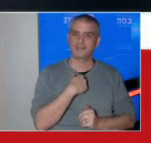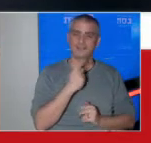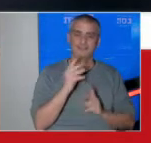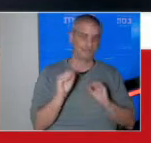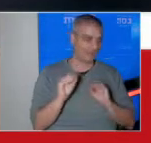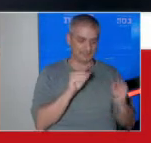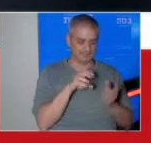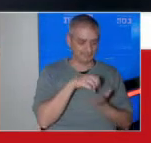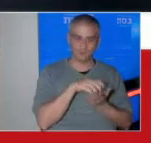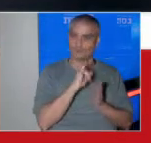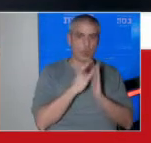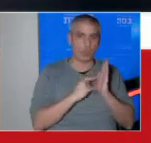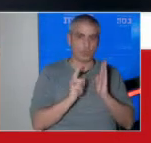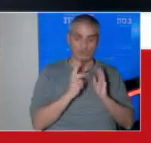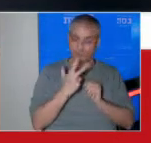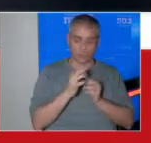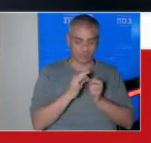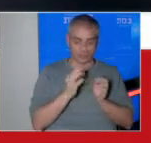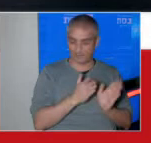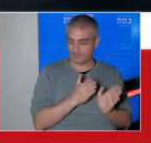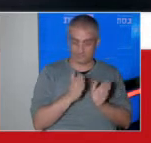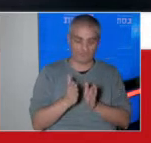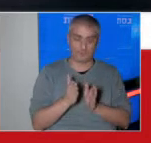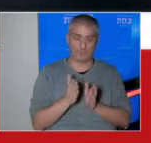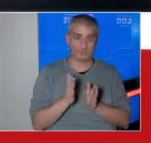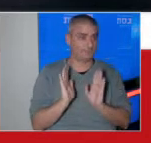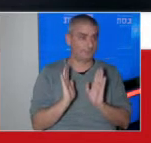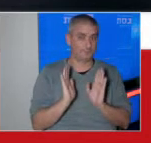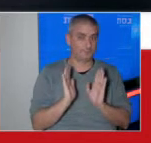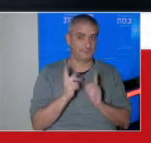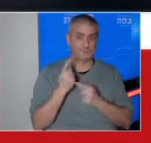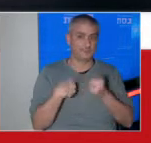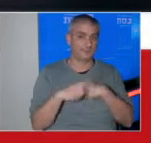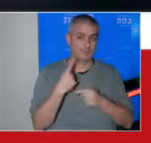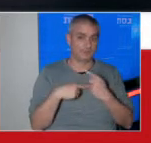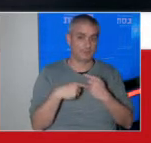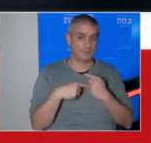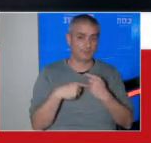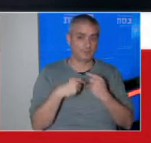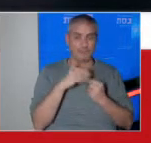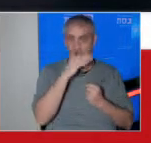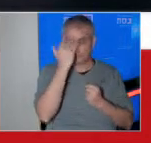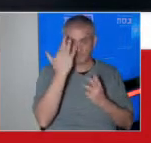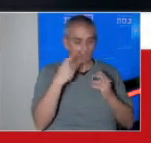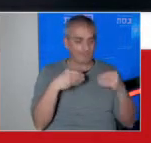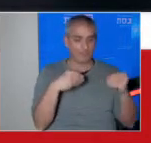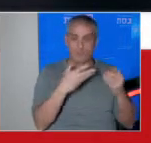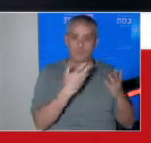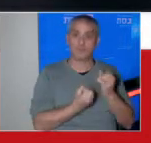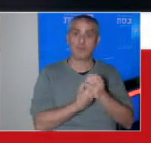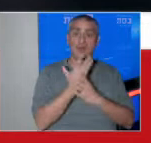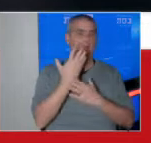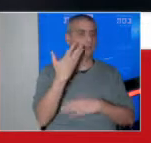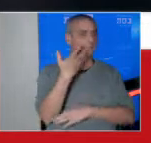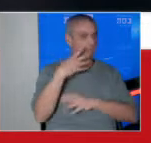להוזיז יישוב לא חוקי 300 מטר, ובמקום להסתפק בכמה פחונים, להקים